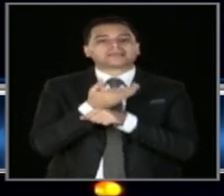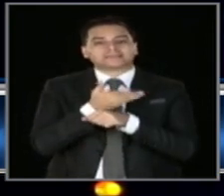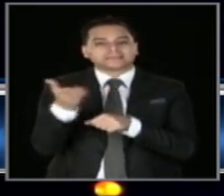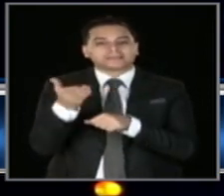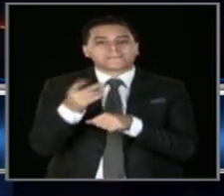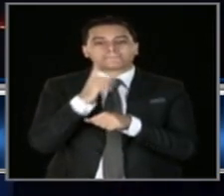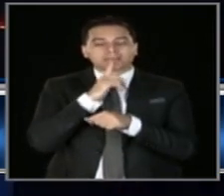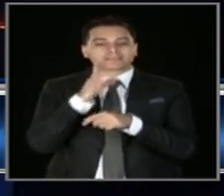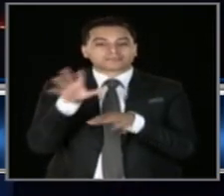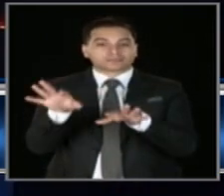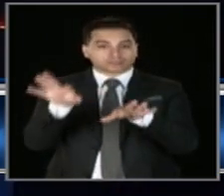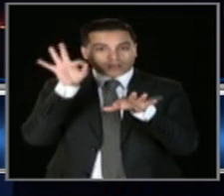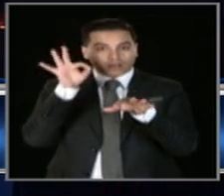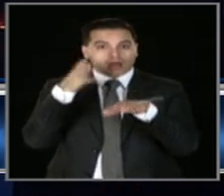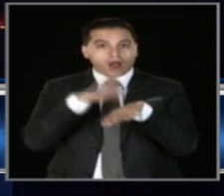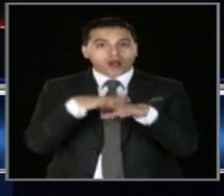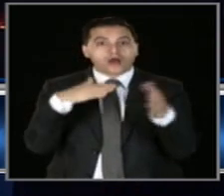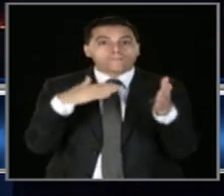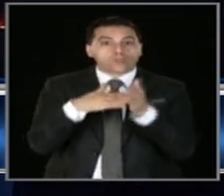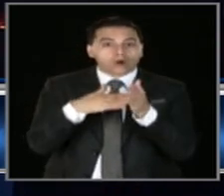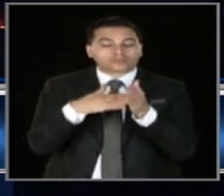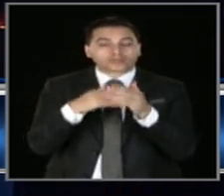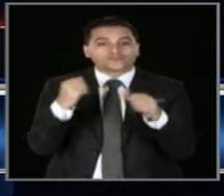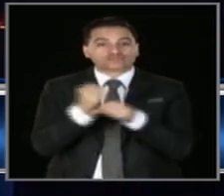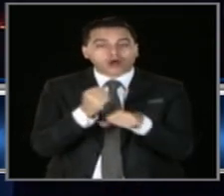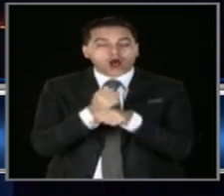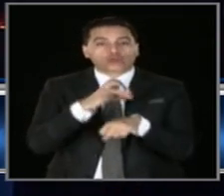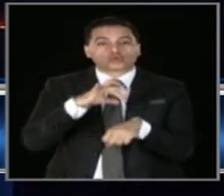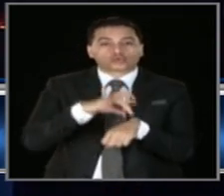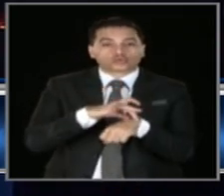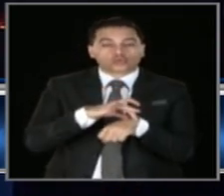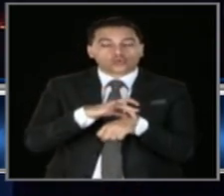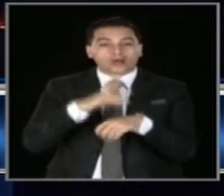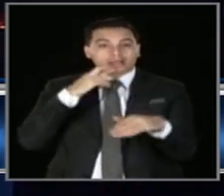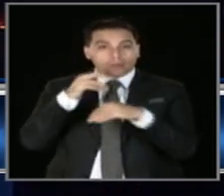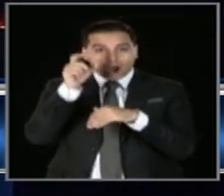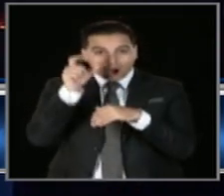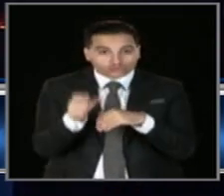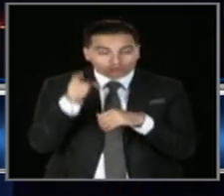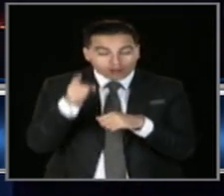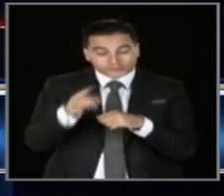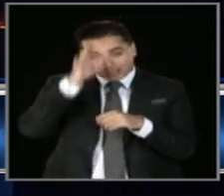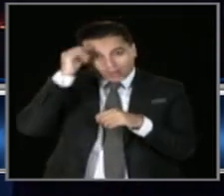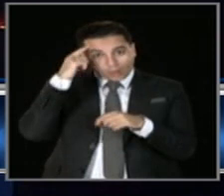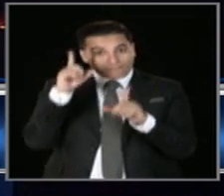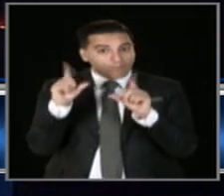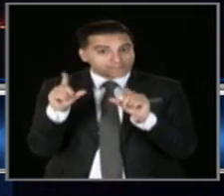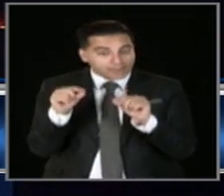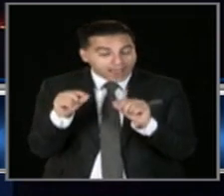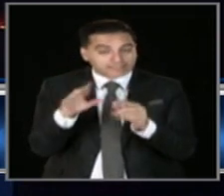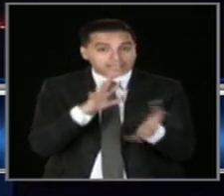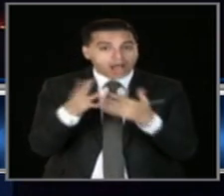مسألة تعيين ولادنا من القادرين باختلاف، خاصة إذا تميزوا وحصلوا على امتياز أو حصلوا